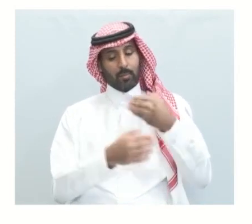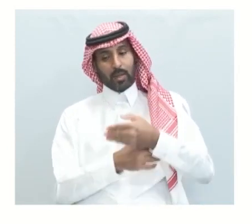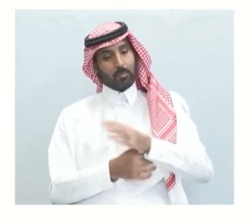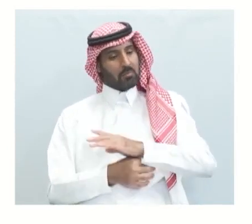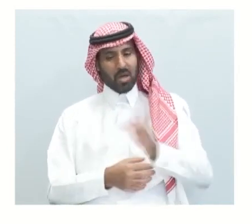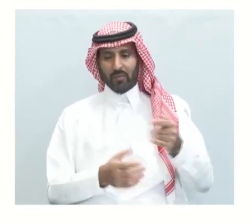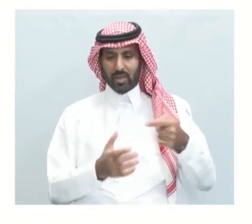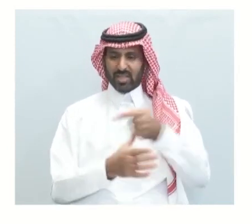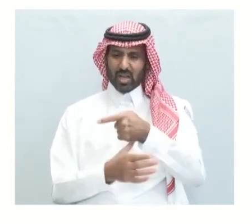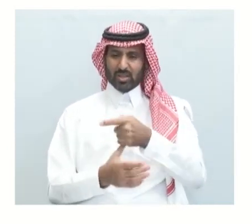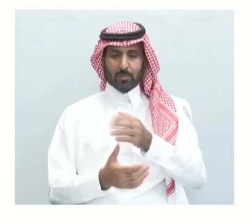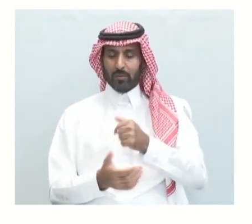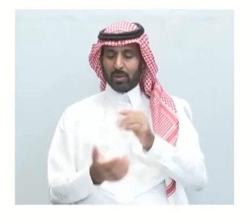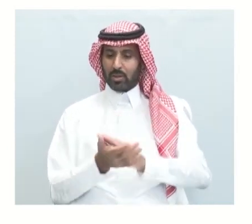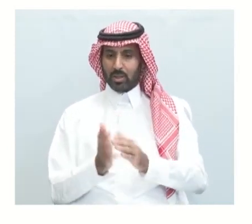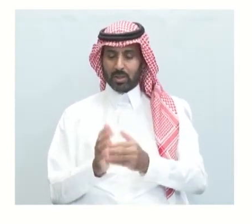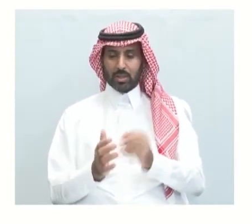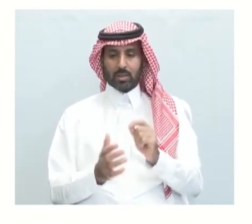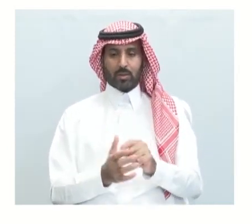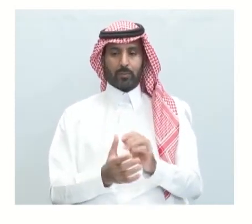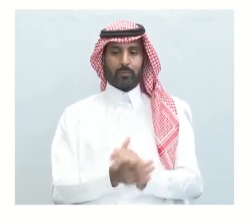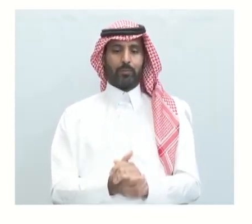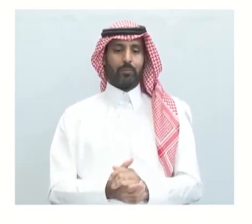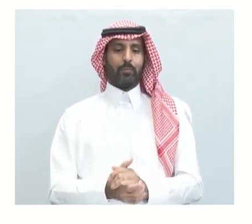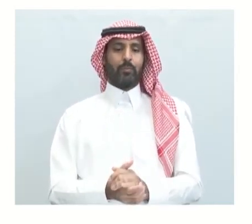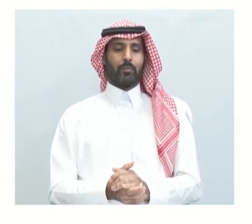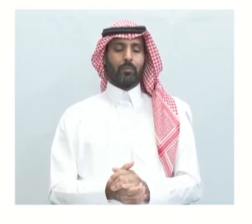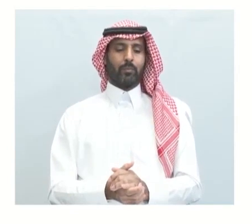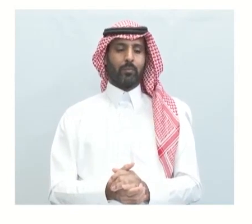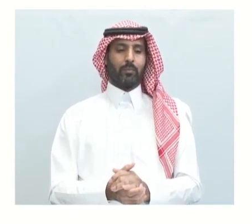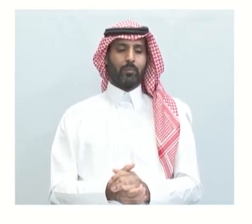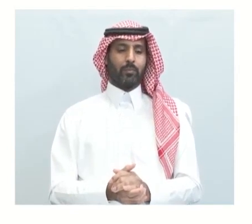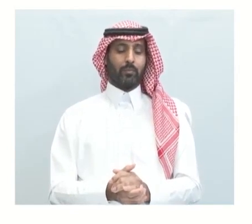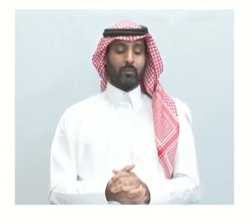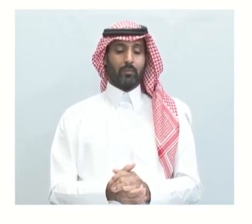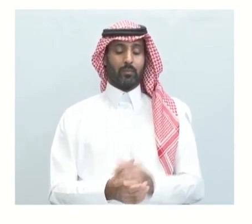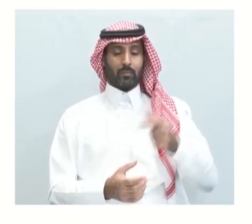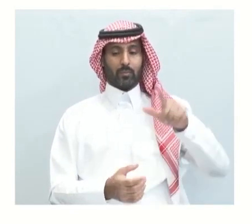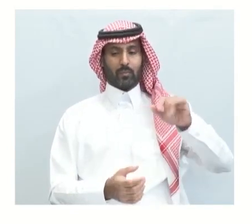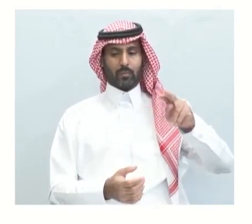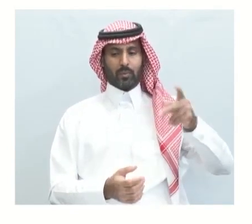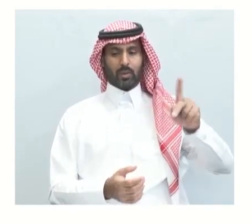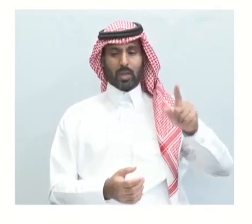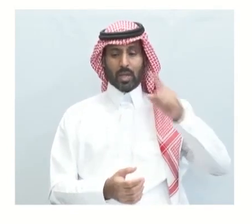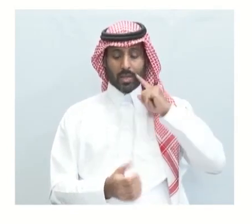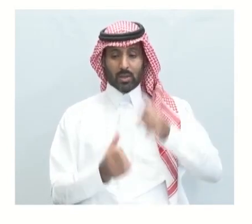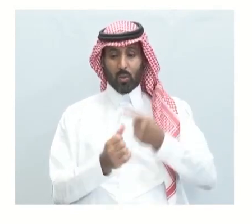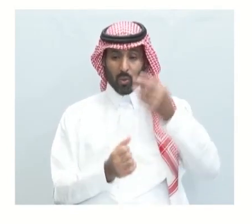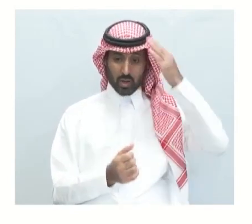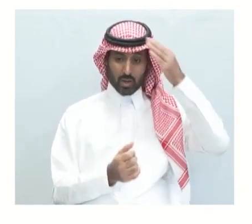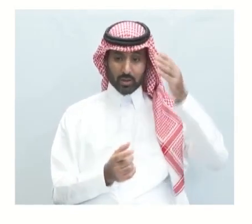هنا بنفس الطريقه البرنامج الرئيسي ثم العقده الاولى